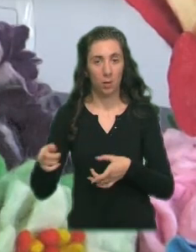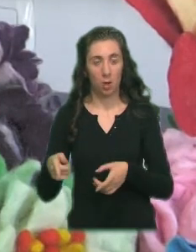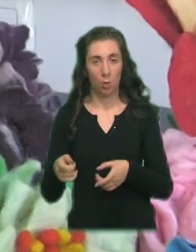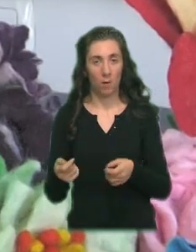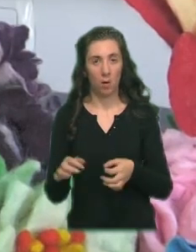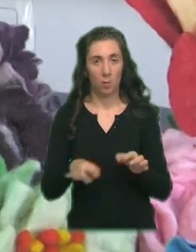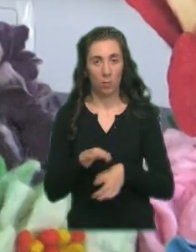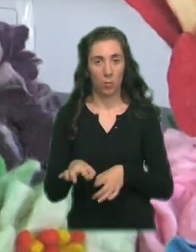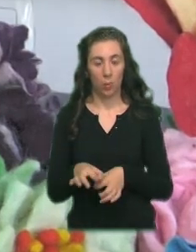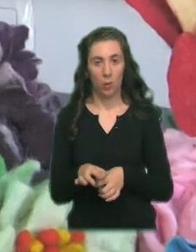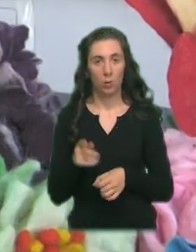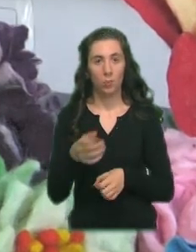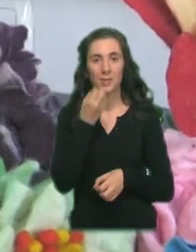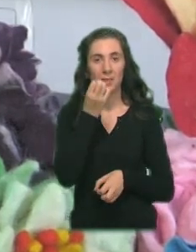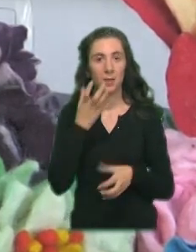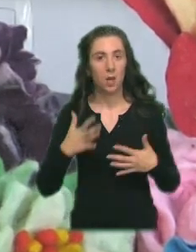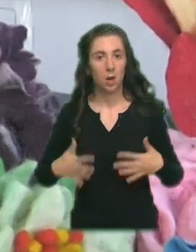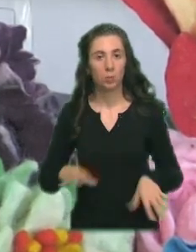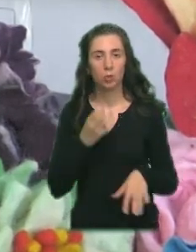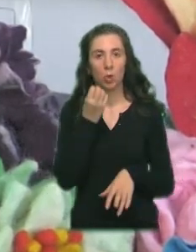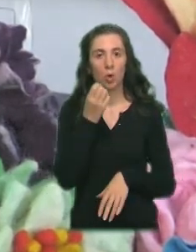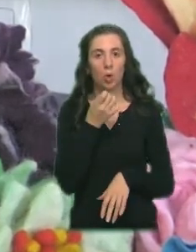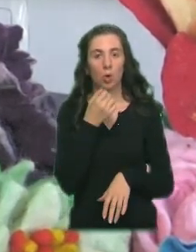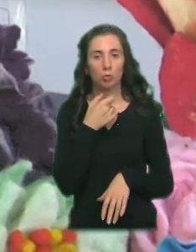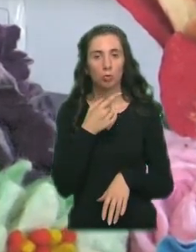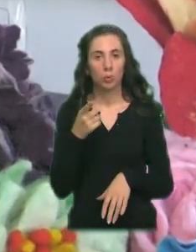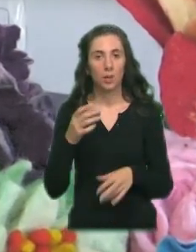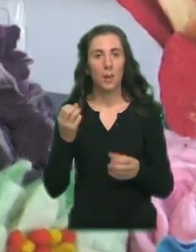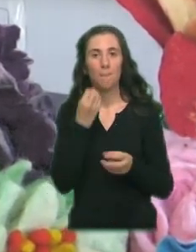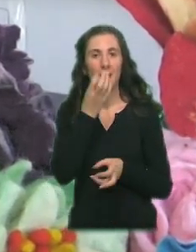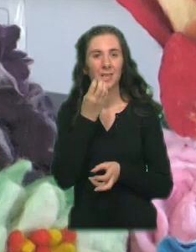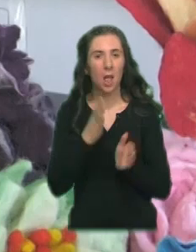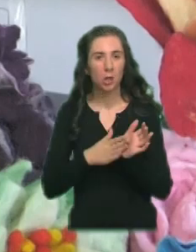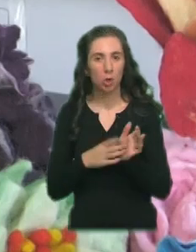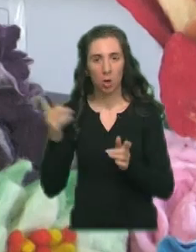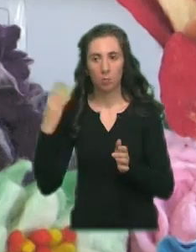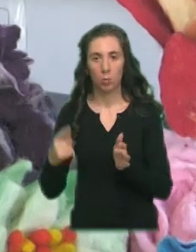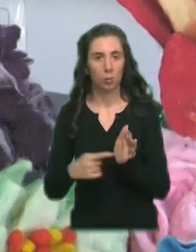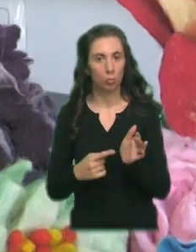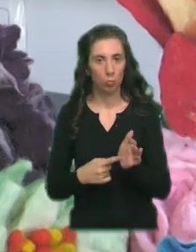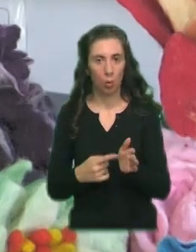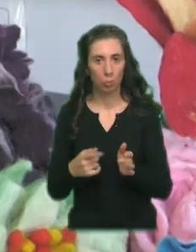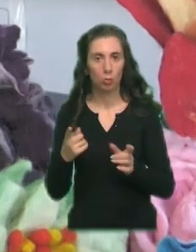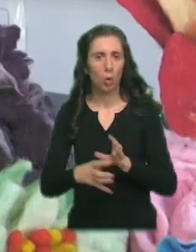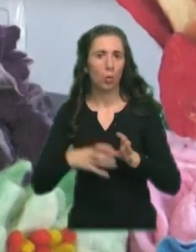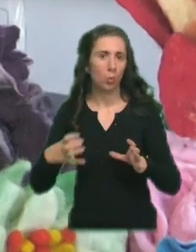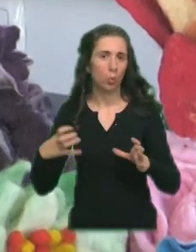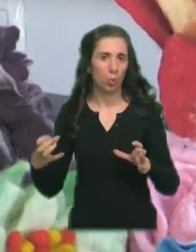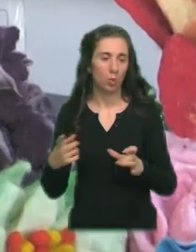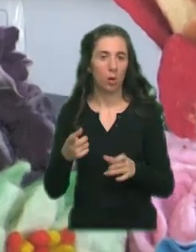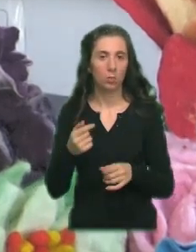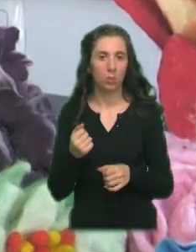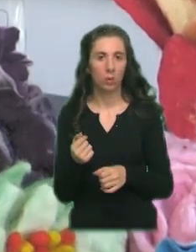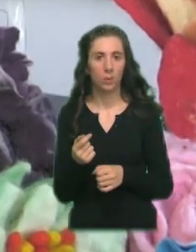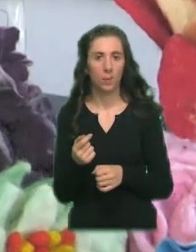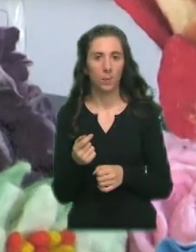vrlo strpljivi i uporni, što Vlado zaista rese takve sposobnosti. Znači, u tom je sudjelovao. Pa onda u